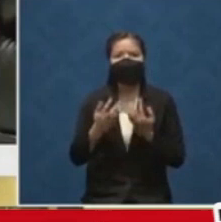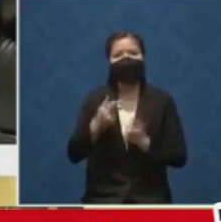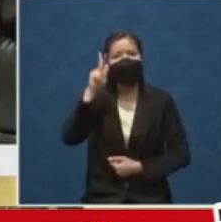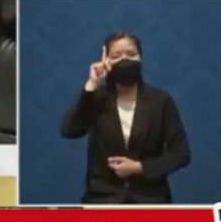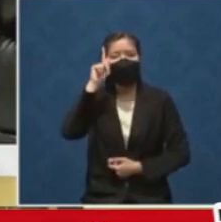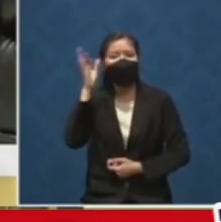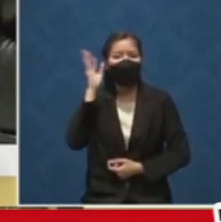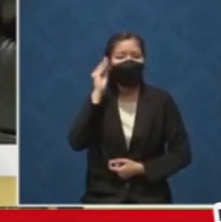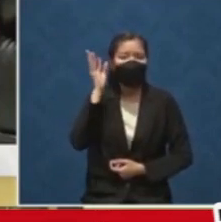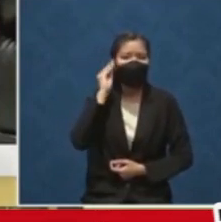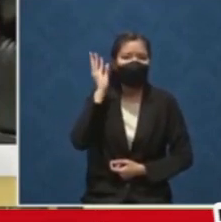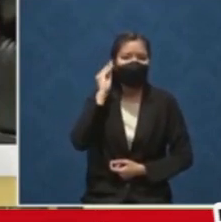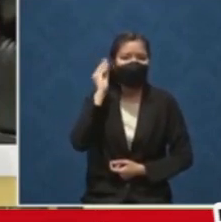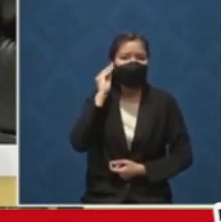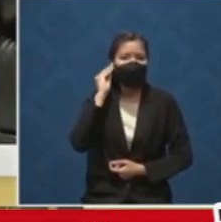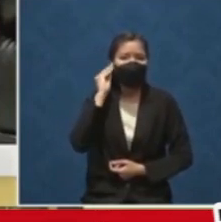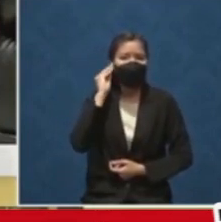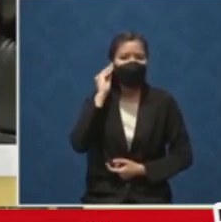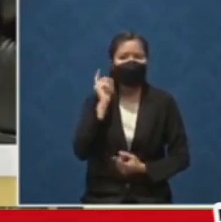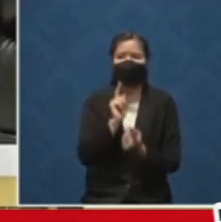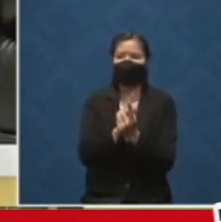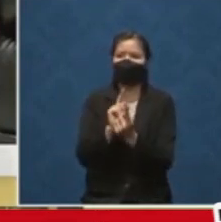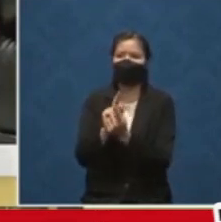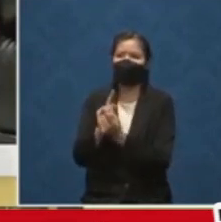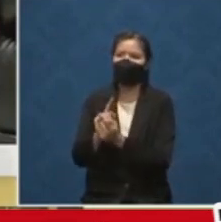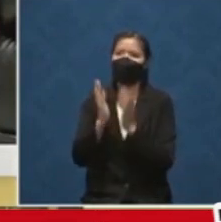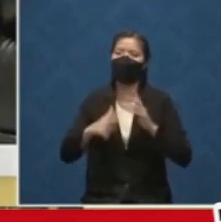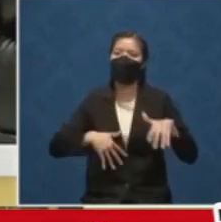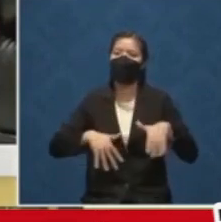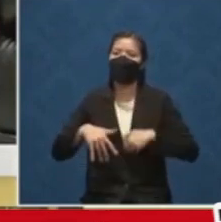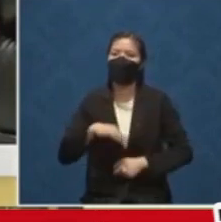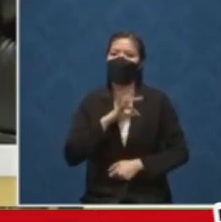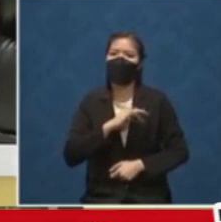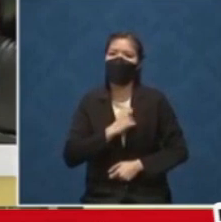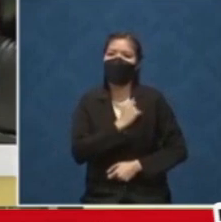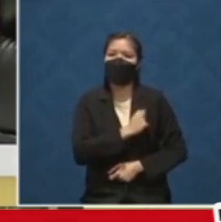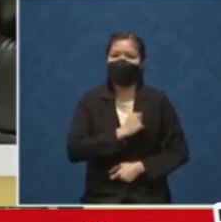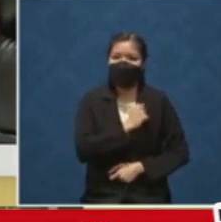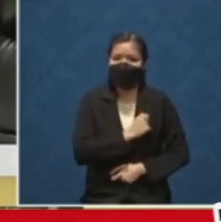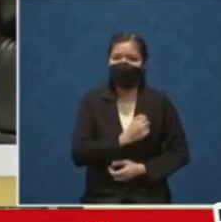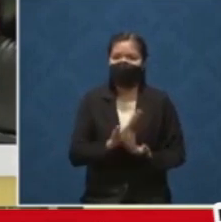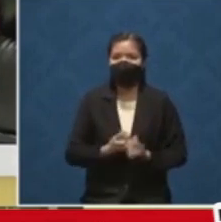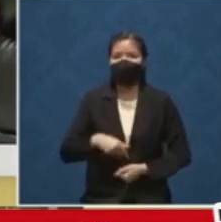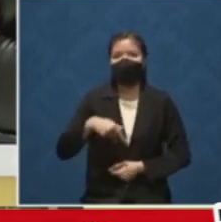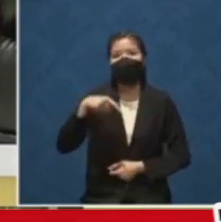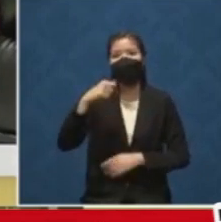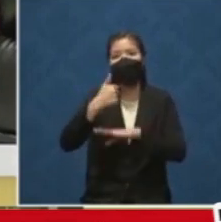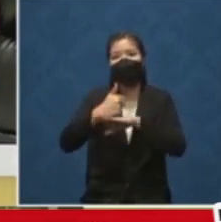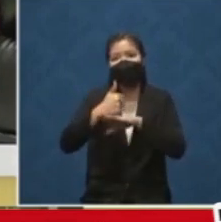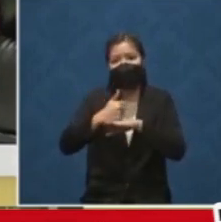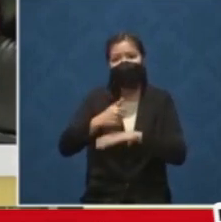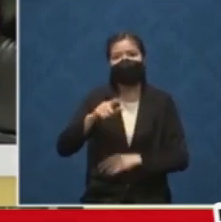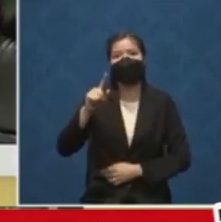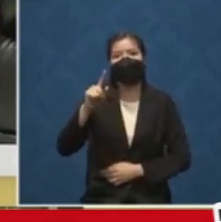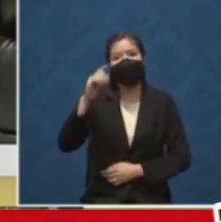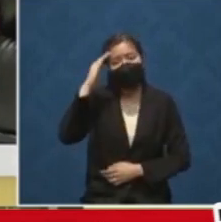ี้ข่าวอะไรออกมากัตรวจนะครัทประทานนะมีข่วออกมาทีไ่พี่นองประชาชนช้ำใจสุขที่เรื่องนี้พอบอตลอต้รับผิช